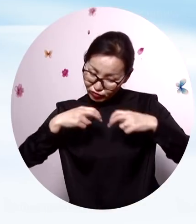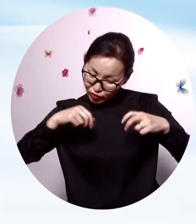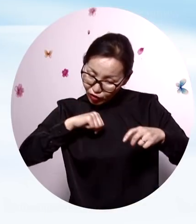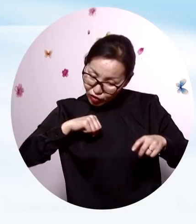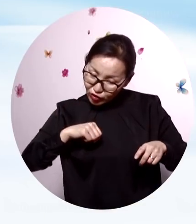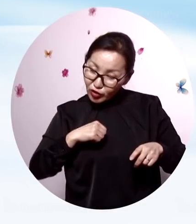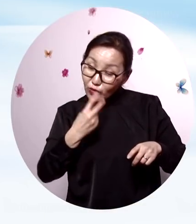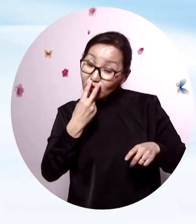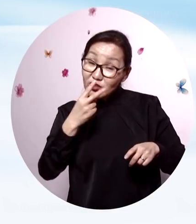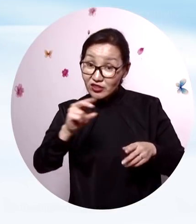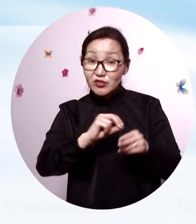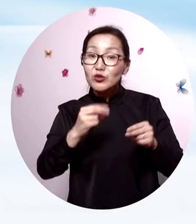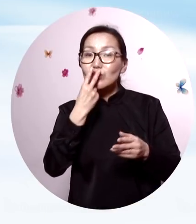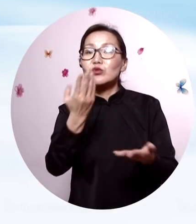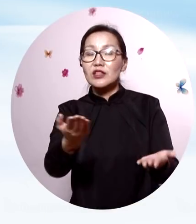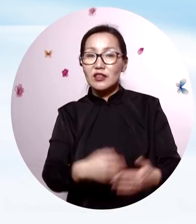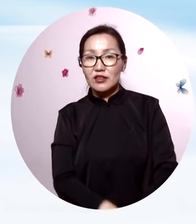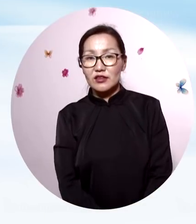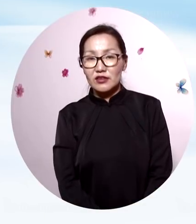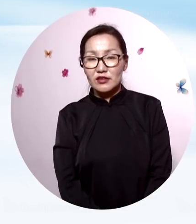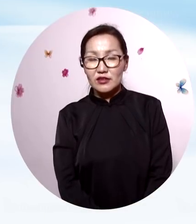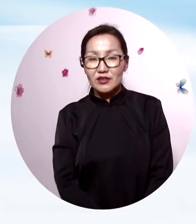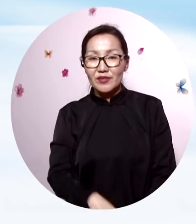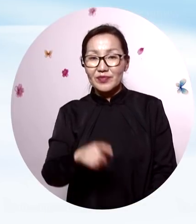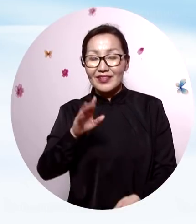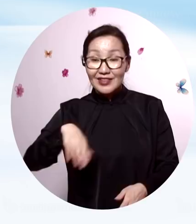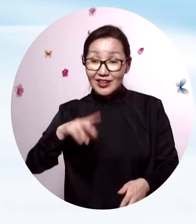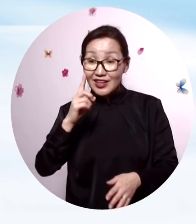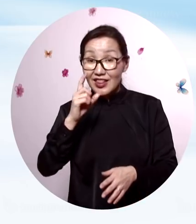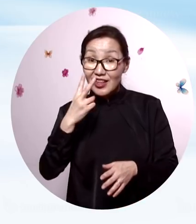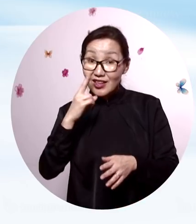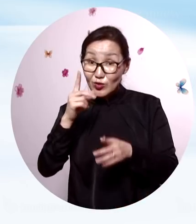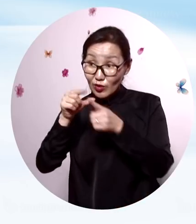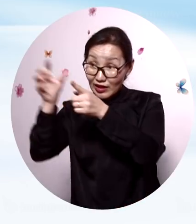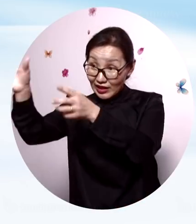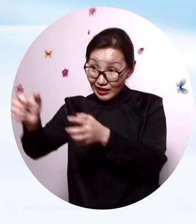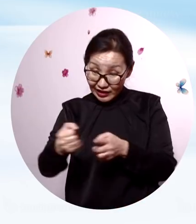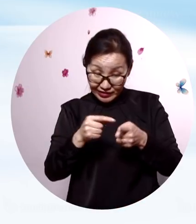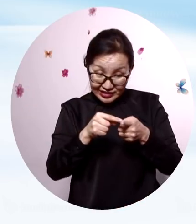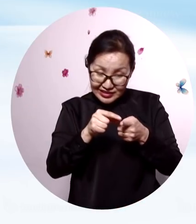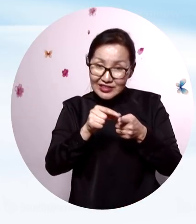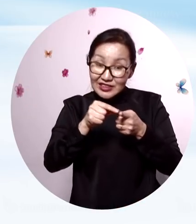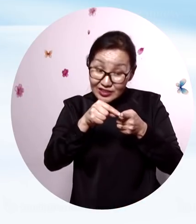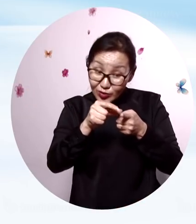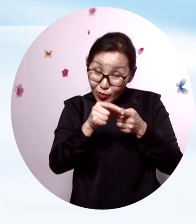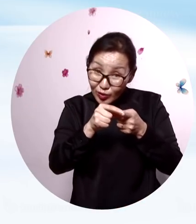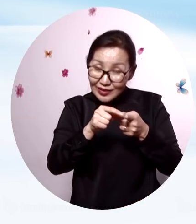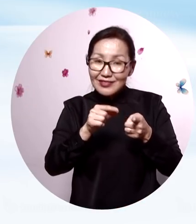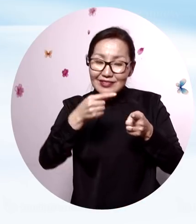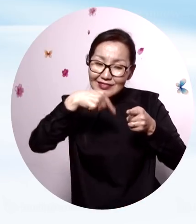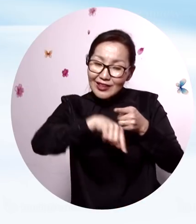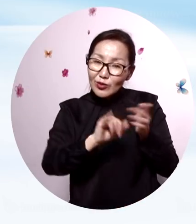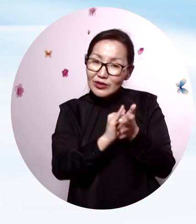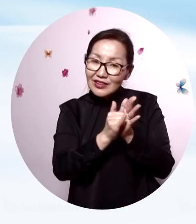сорих. Дараах өгүүлбэрээс хэлцүүгийг олж бичээд далд утгыг нь тайлан өгүүлбэр зохион. Өгүүлбэр